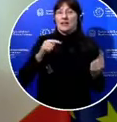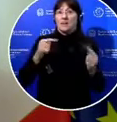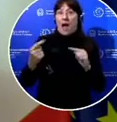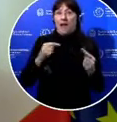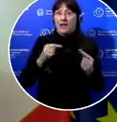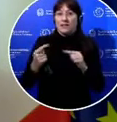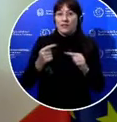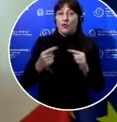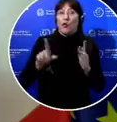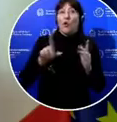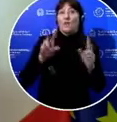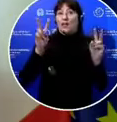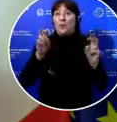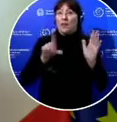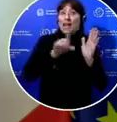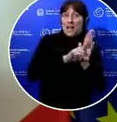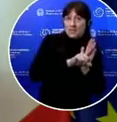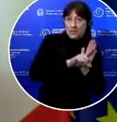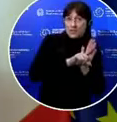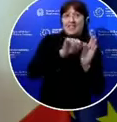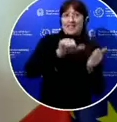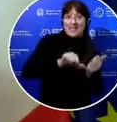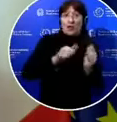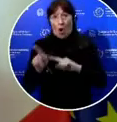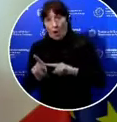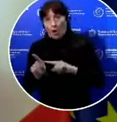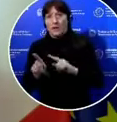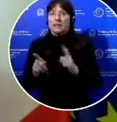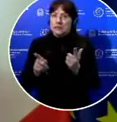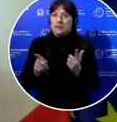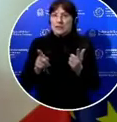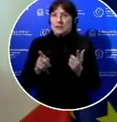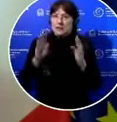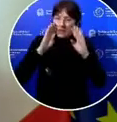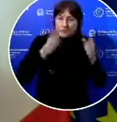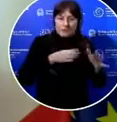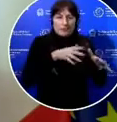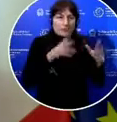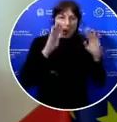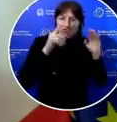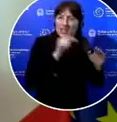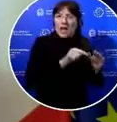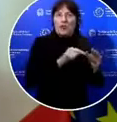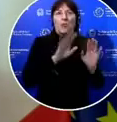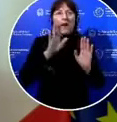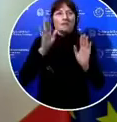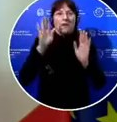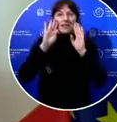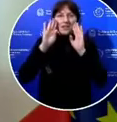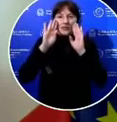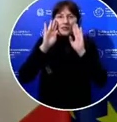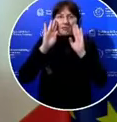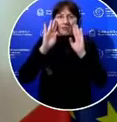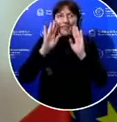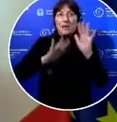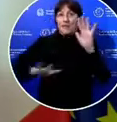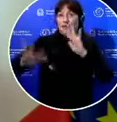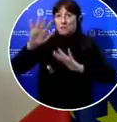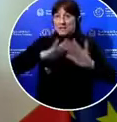tema della legalizzazione sì, legalizzazione no, si rischi di compromettere l'essenziale